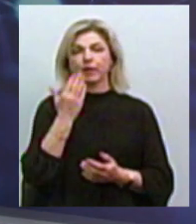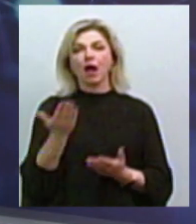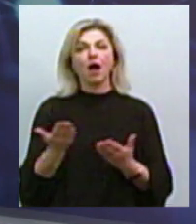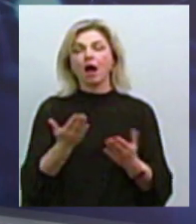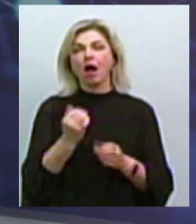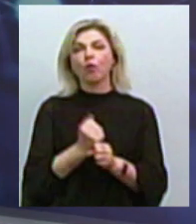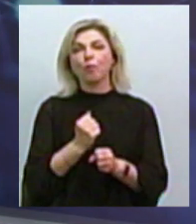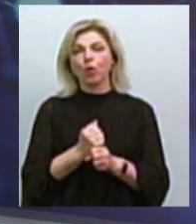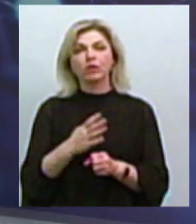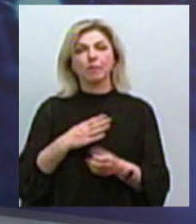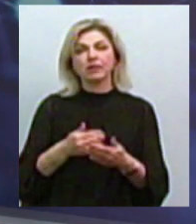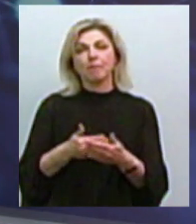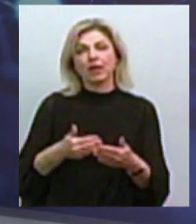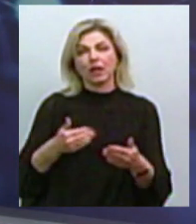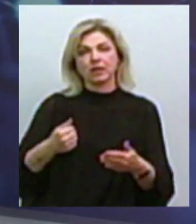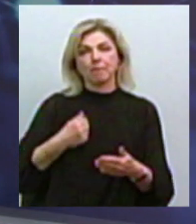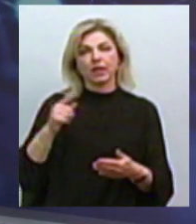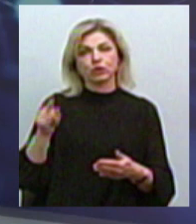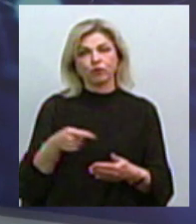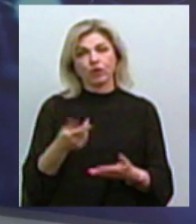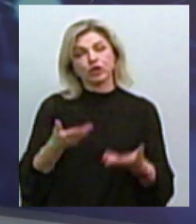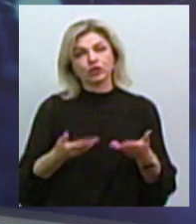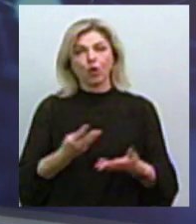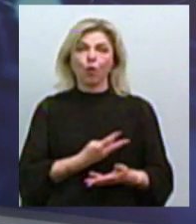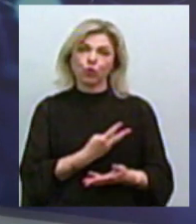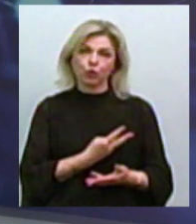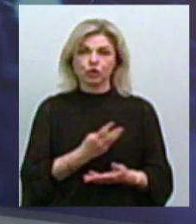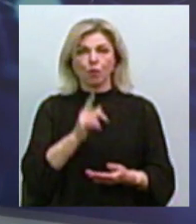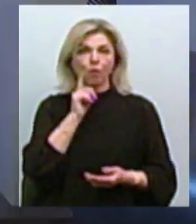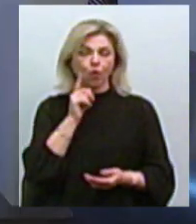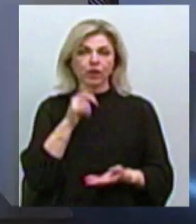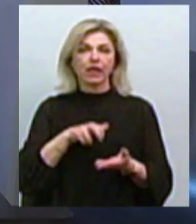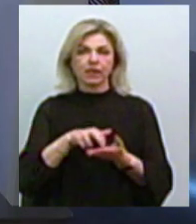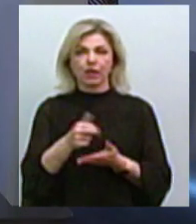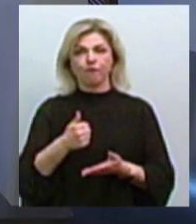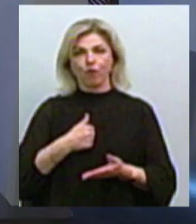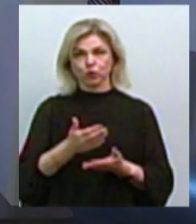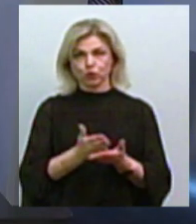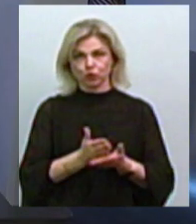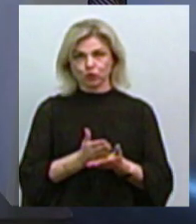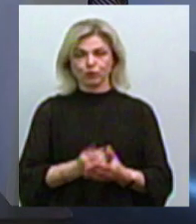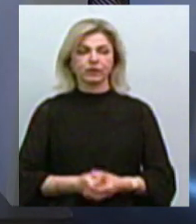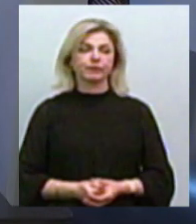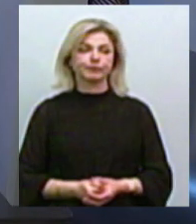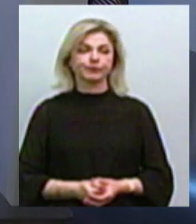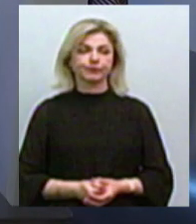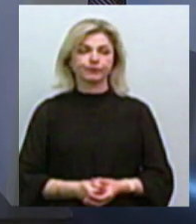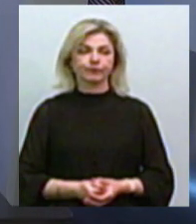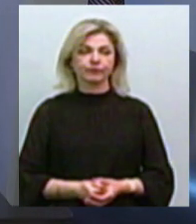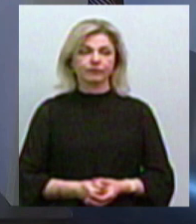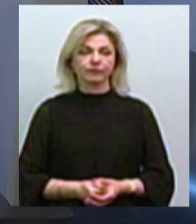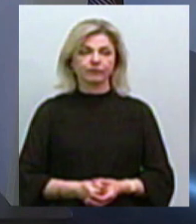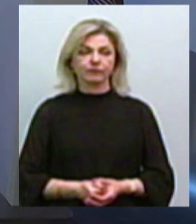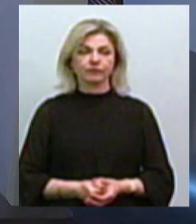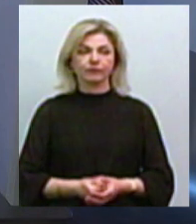чи охоче молодь зараз йде до військової служби? Ольга. Дякую вам за запитання,